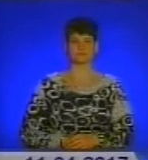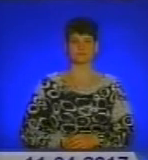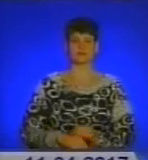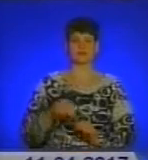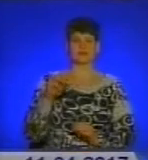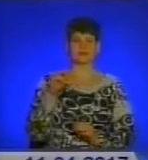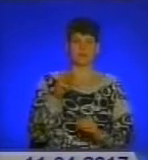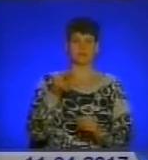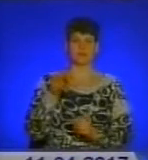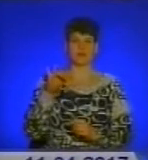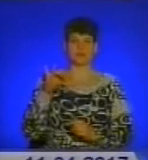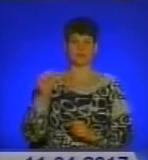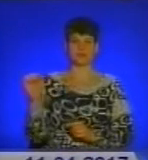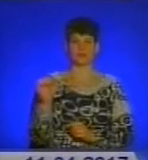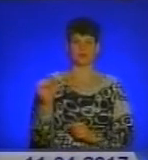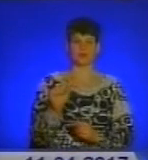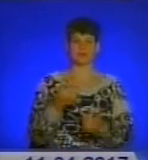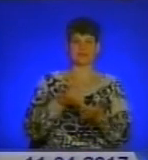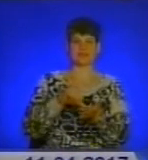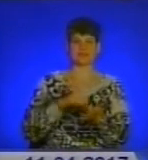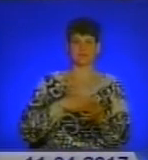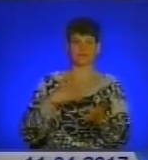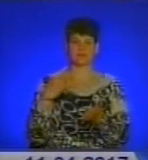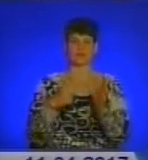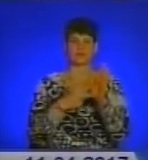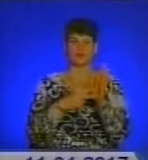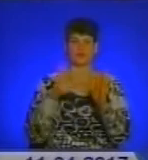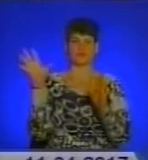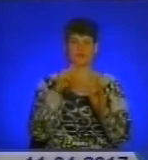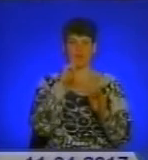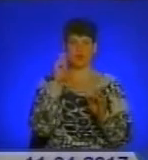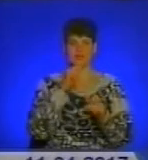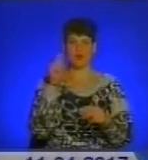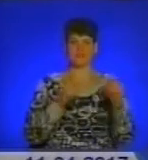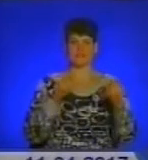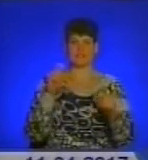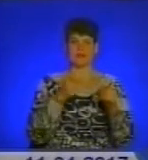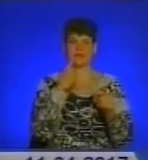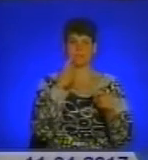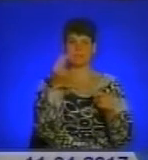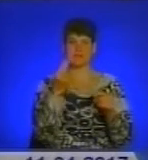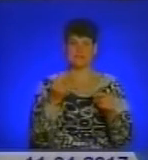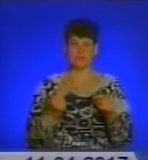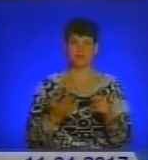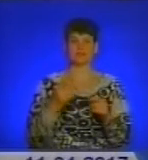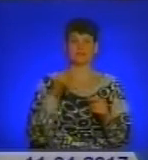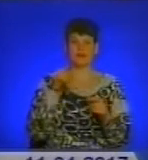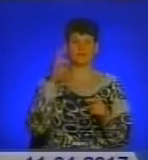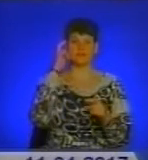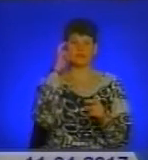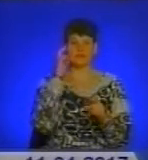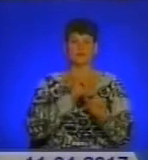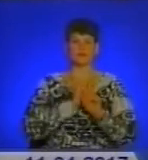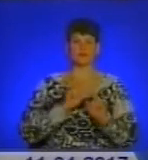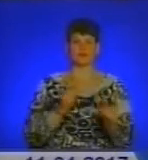Тарас Приступа з Теребовлі представив нашу область на 7-му всеукраїнському фестивалі писанок. На Софіївській площі у Києві унікальний музей під